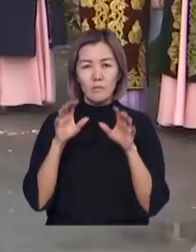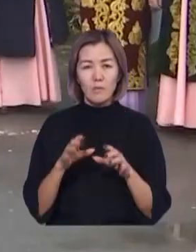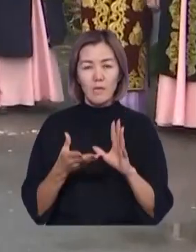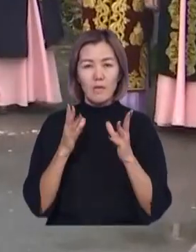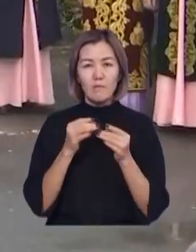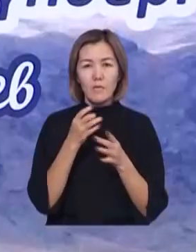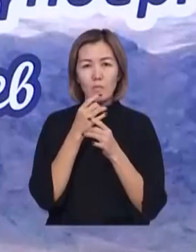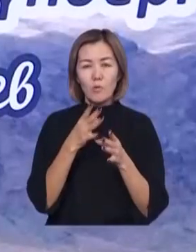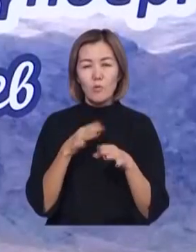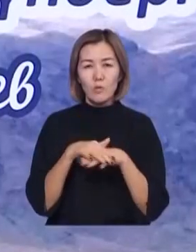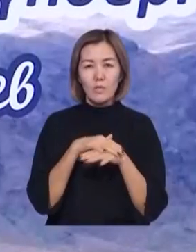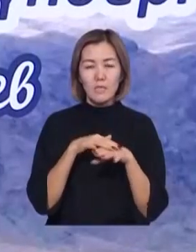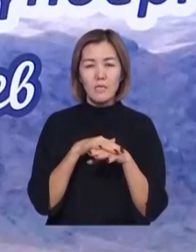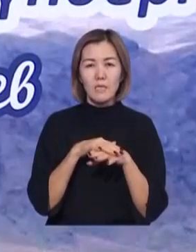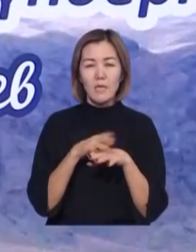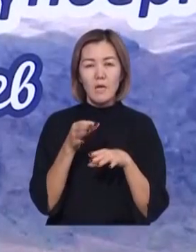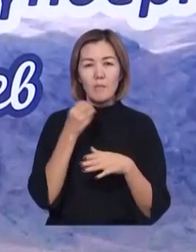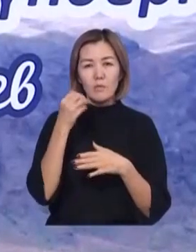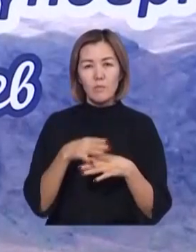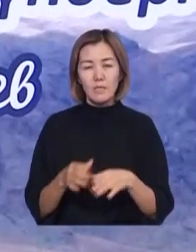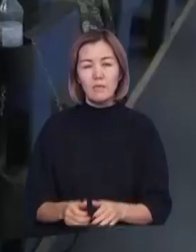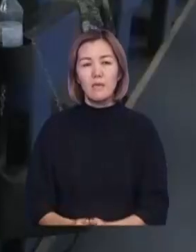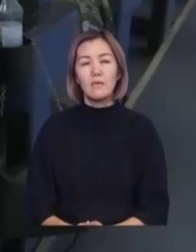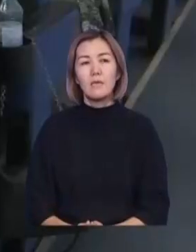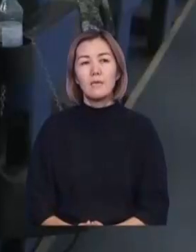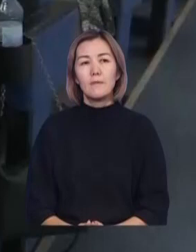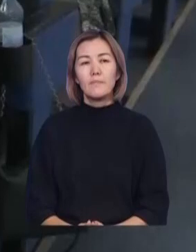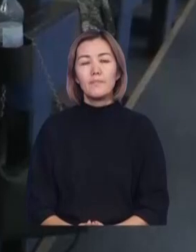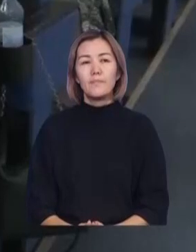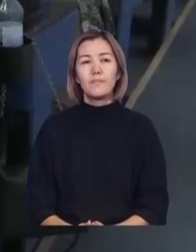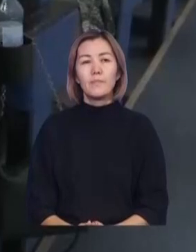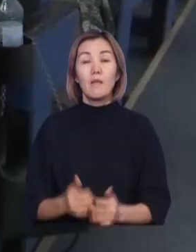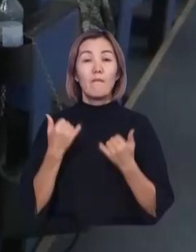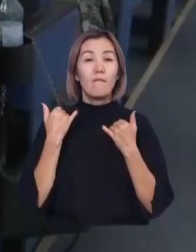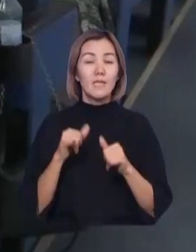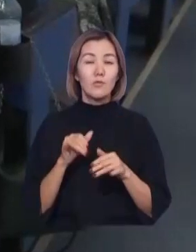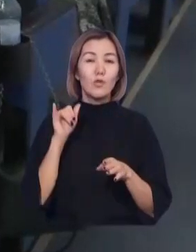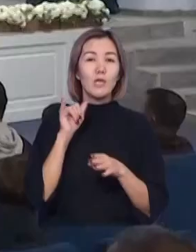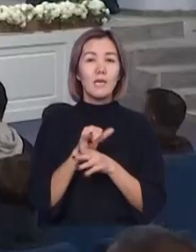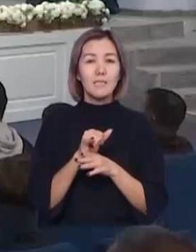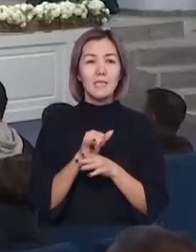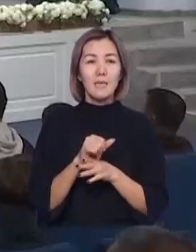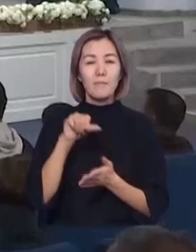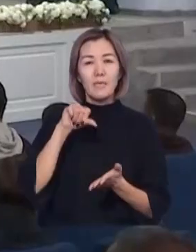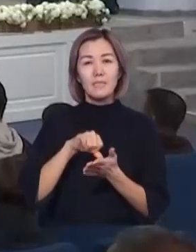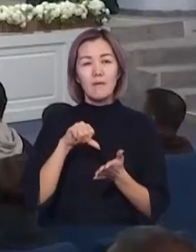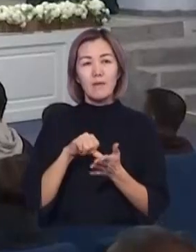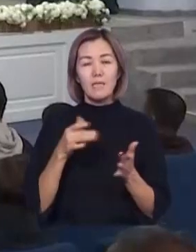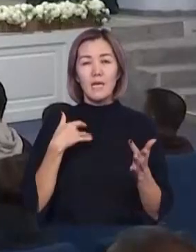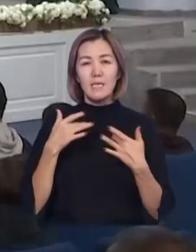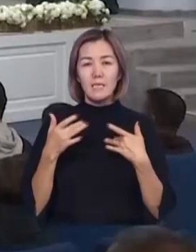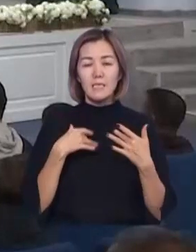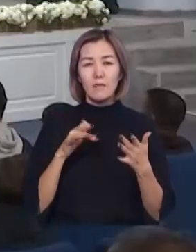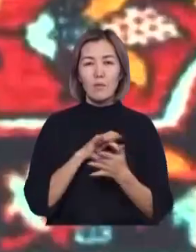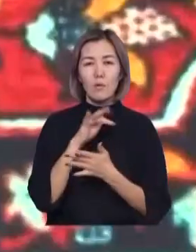целом культуры среди населения областного центра Восторг зрителей и гостей вызвала представленная артистами города